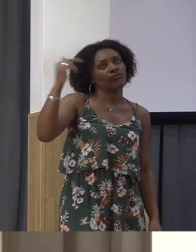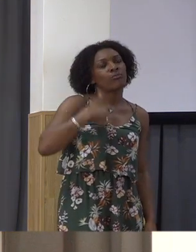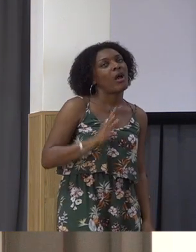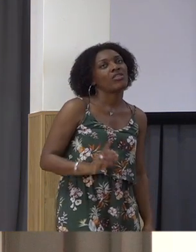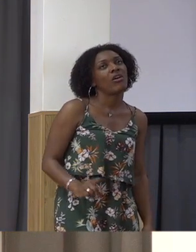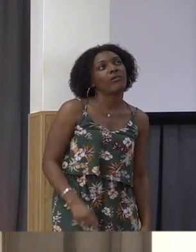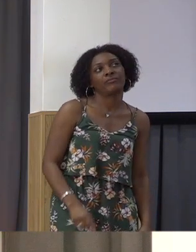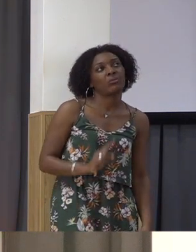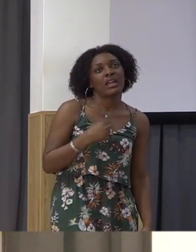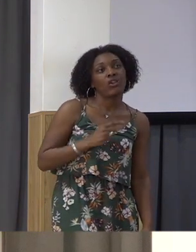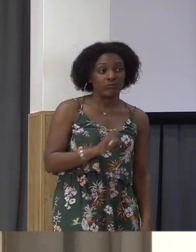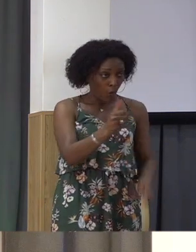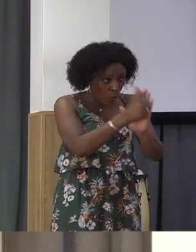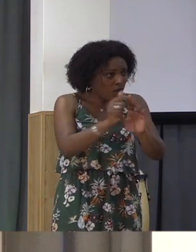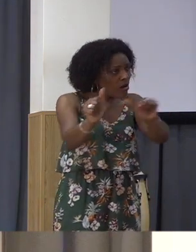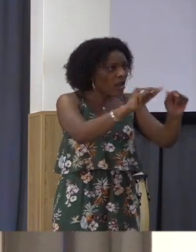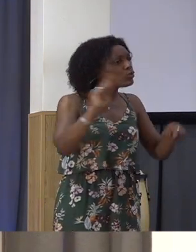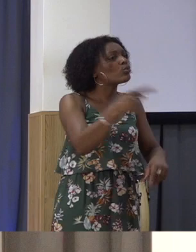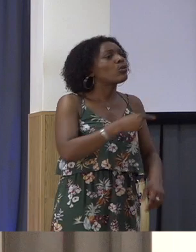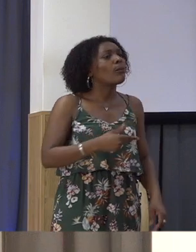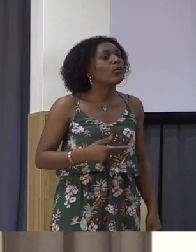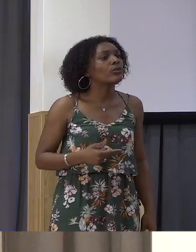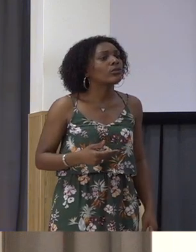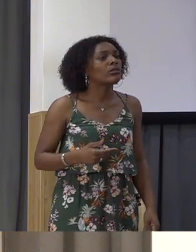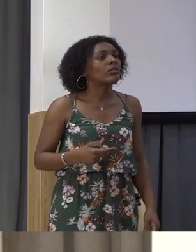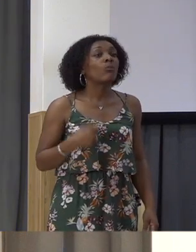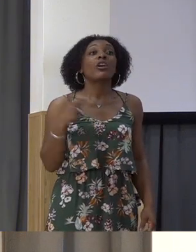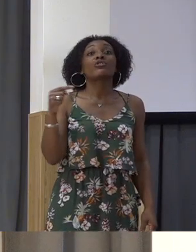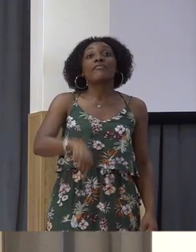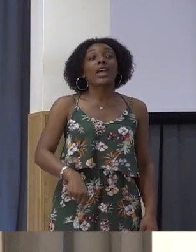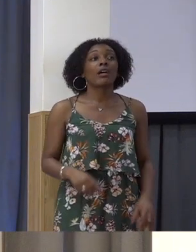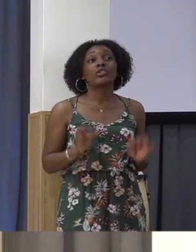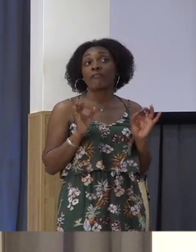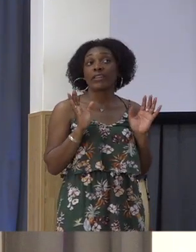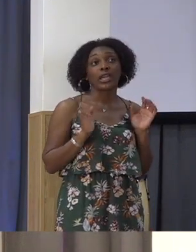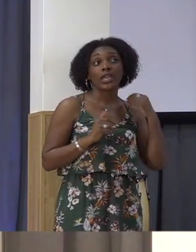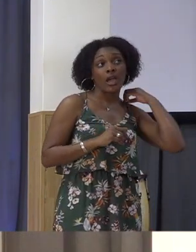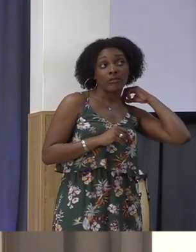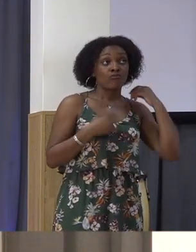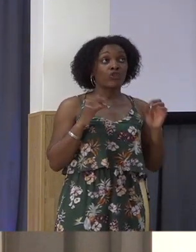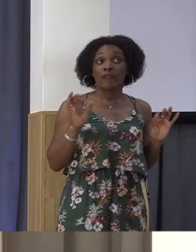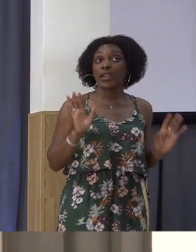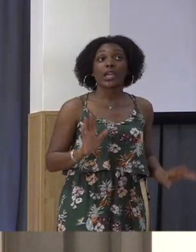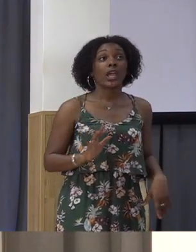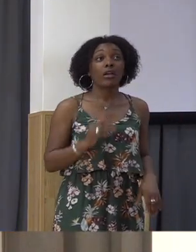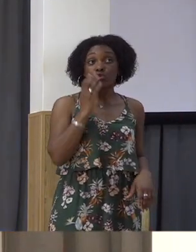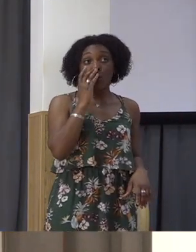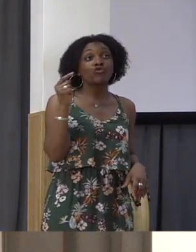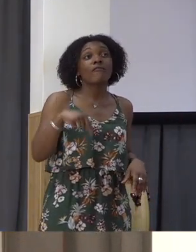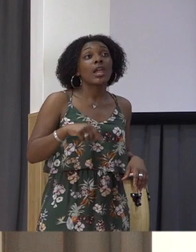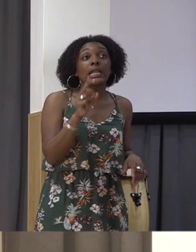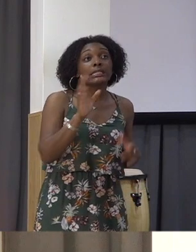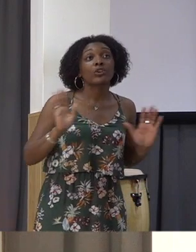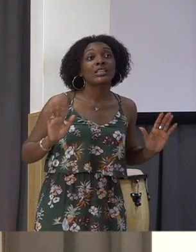corps. Alors si vous dites, je suis là, mais je ne fais rien pour la communauté, ça veut dire qu'il y a un problème. Ça veut dire qu'il